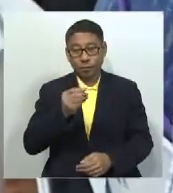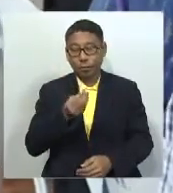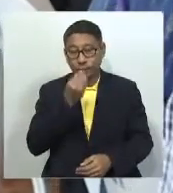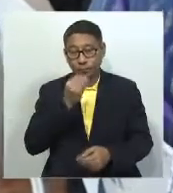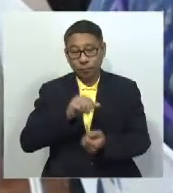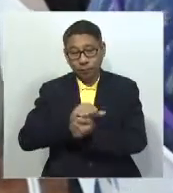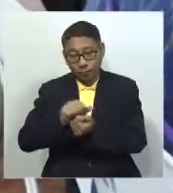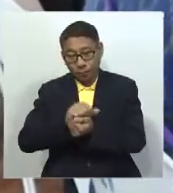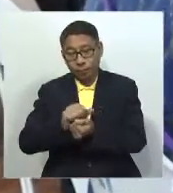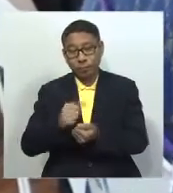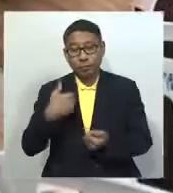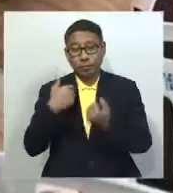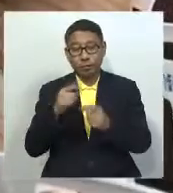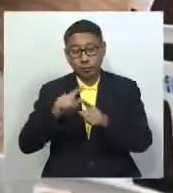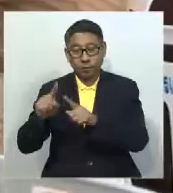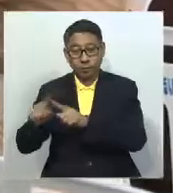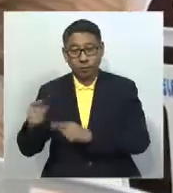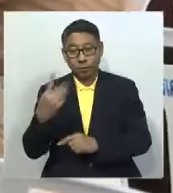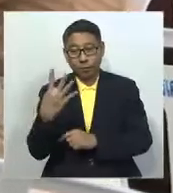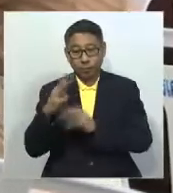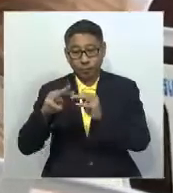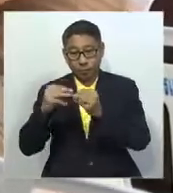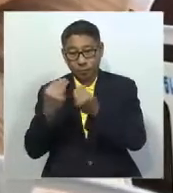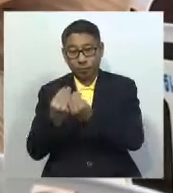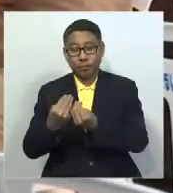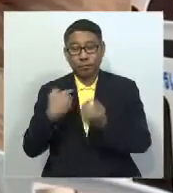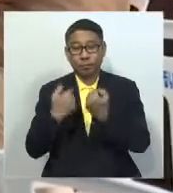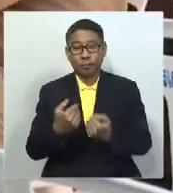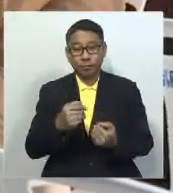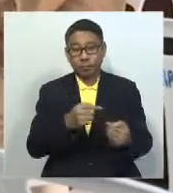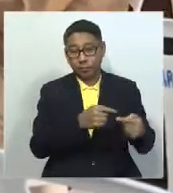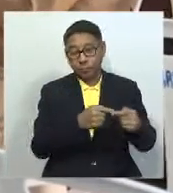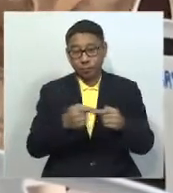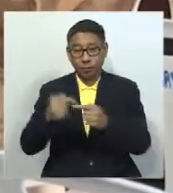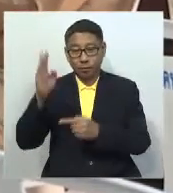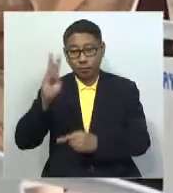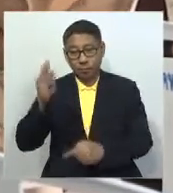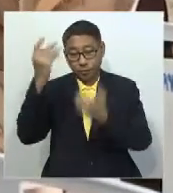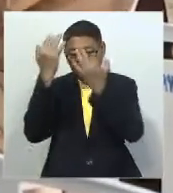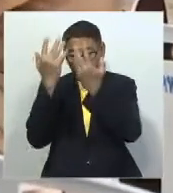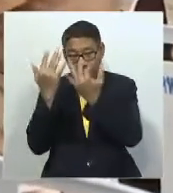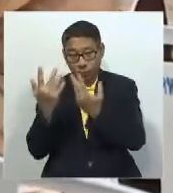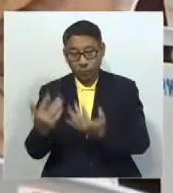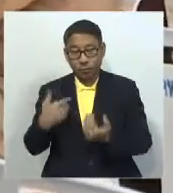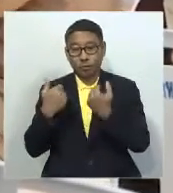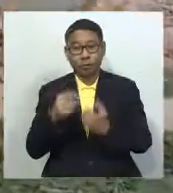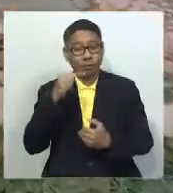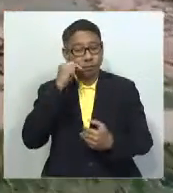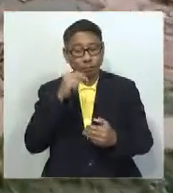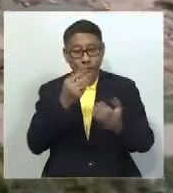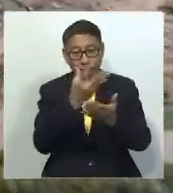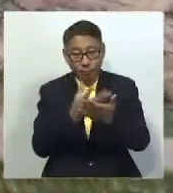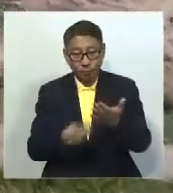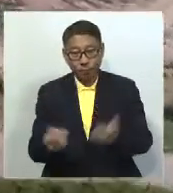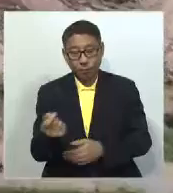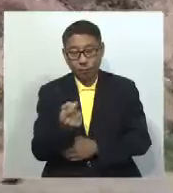คในพื้นที่บ้านหนองแวง4หมู่บ้านจนกว่าจะถึงช่วงฤดูฝนซึ่งถือว่าก็มีน้ำเหลืออยู่น้อยม